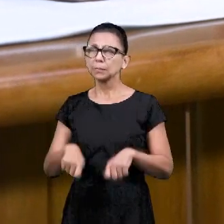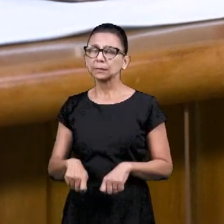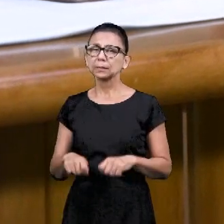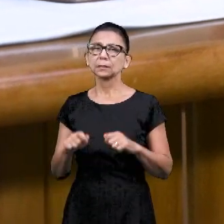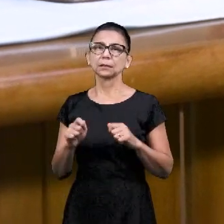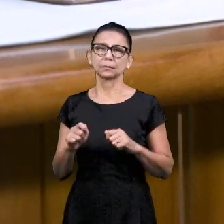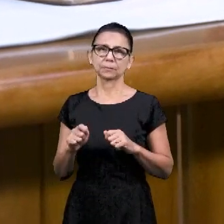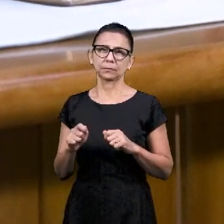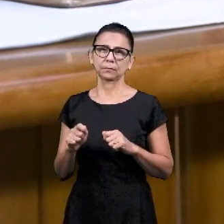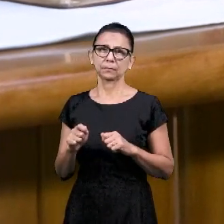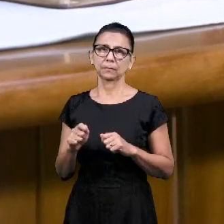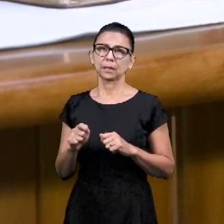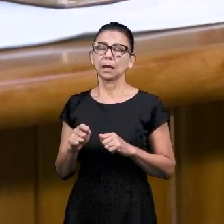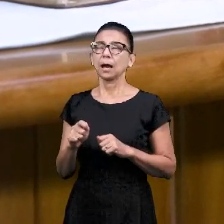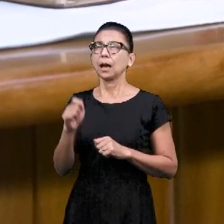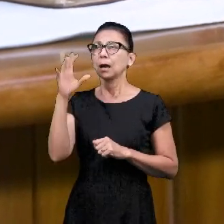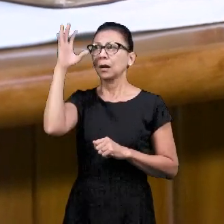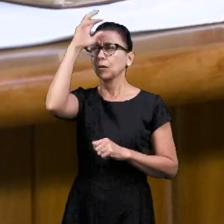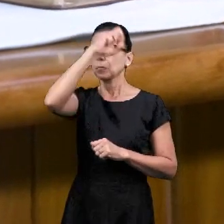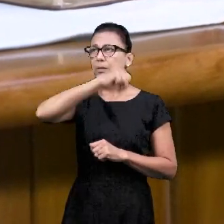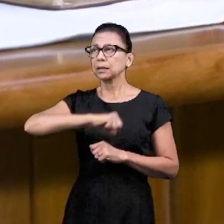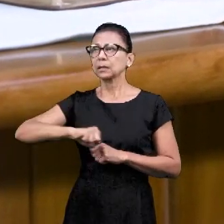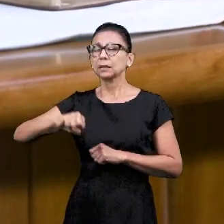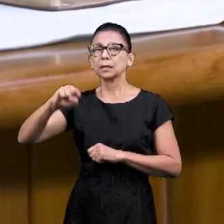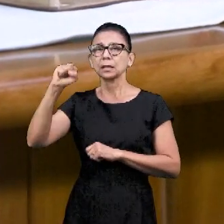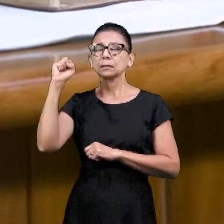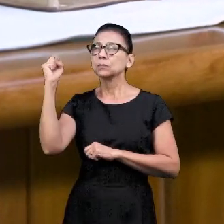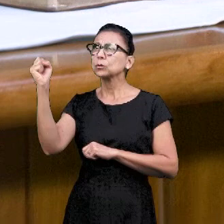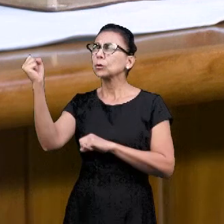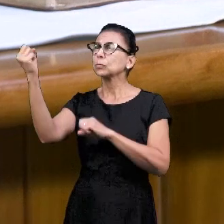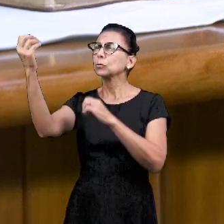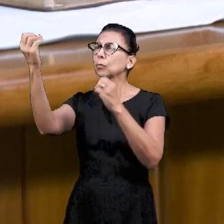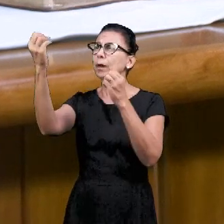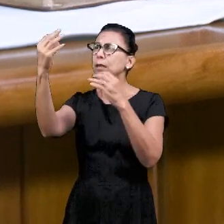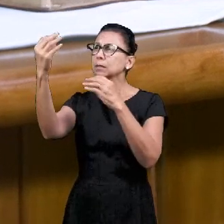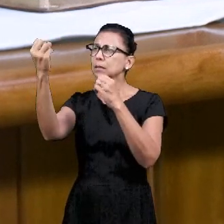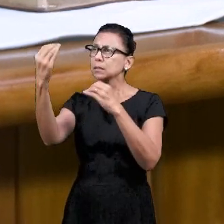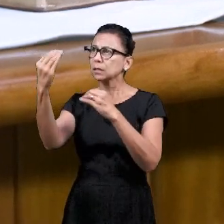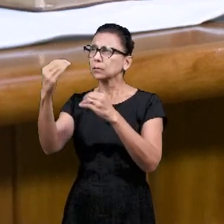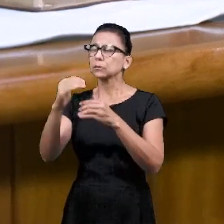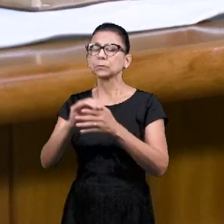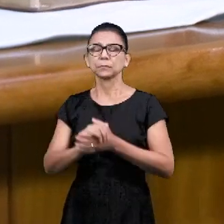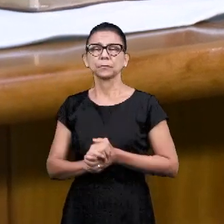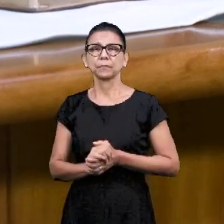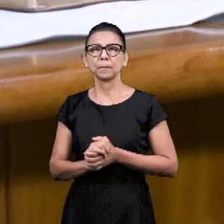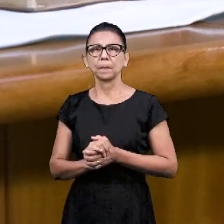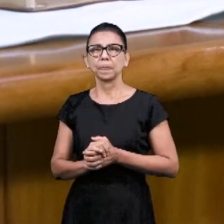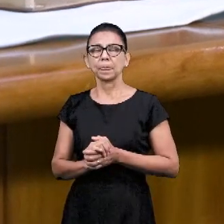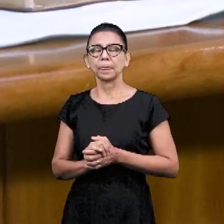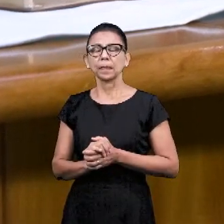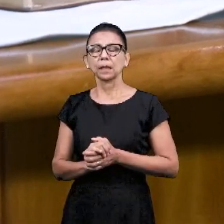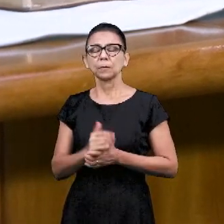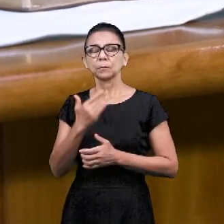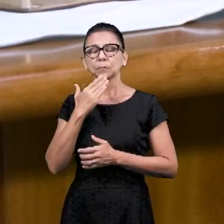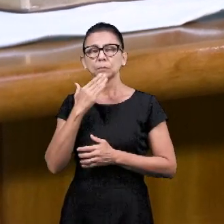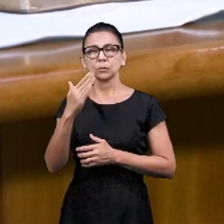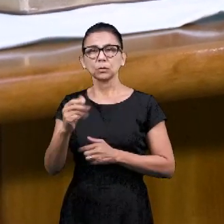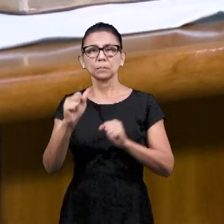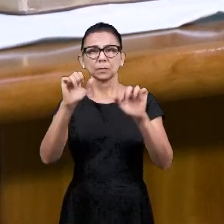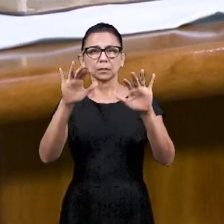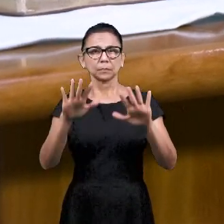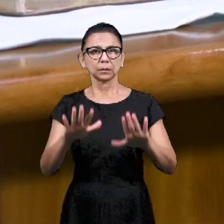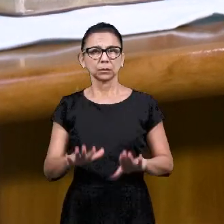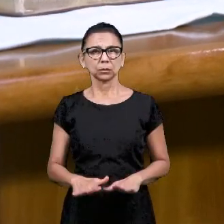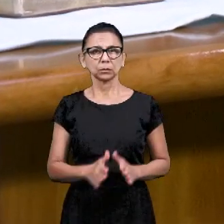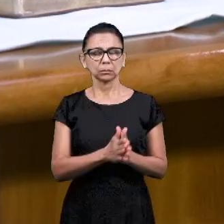toi, que nous soyons en condition d'avoir ton enseignement, de recevoir ton orientation et la direction